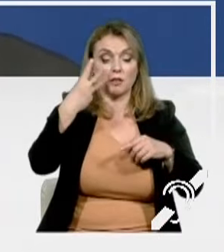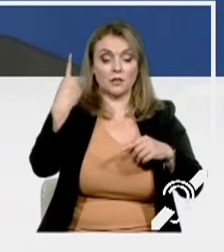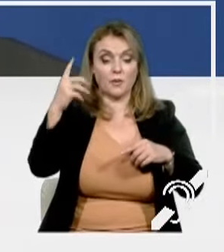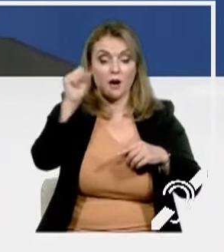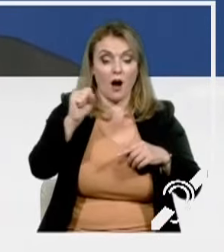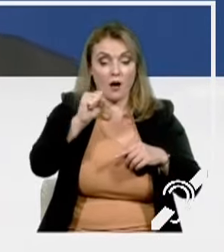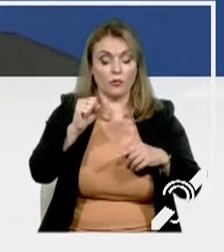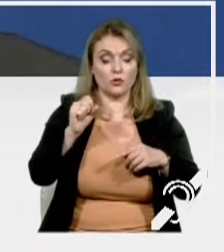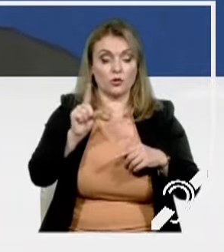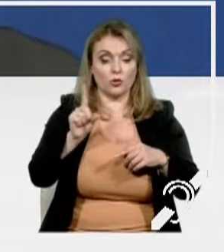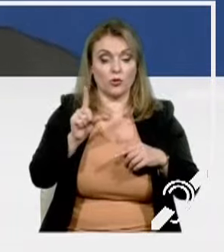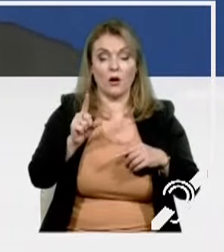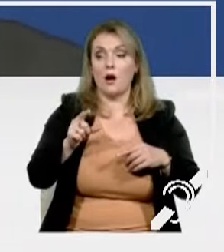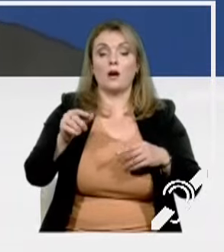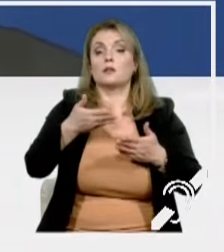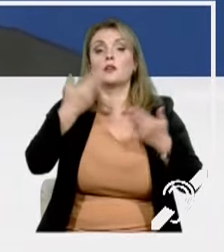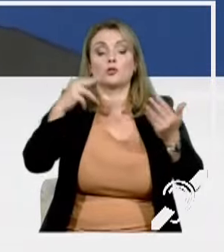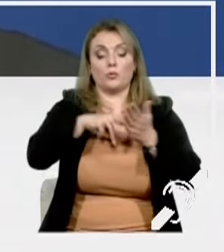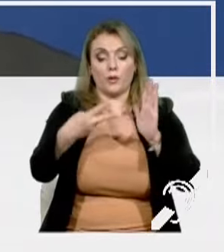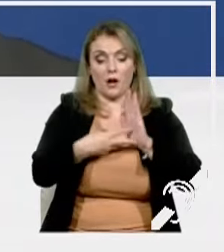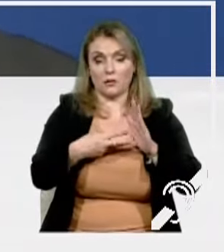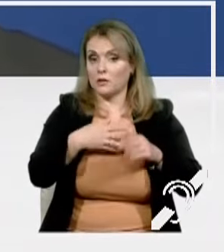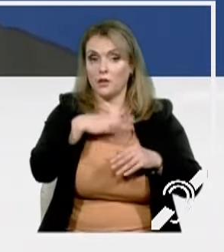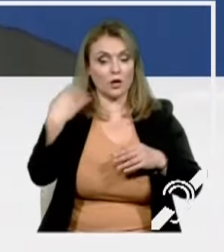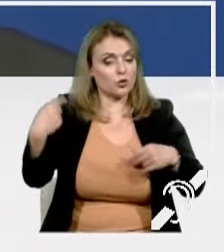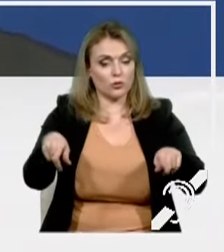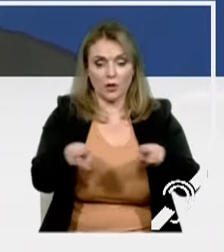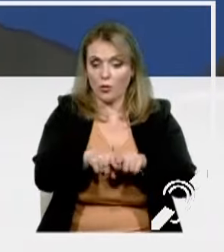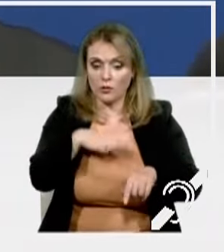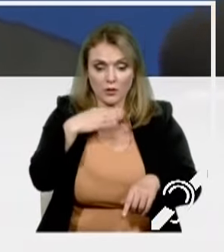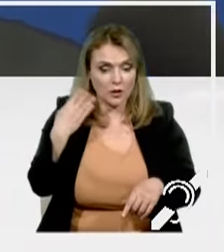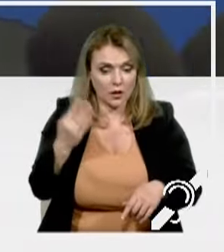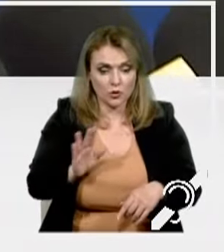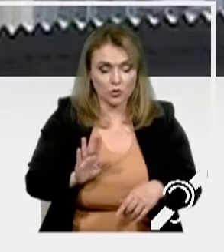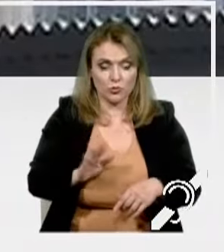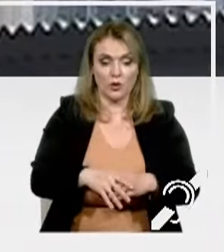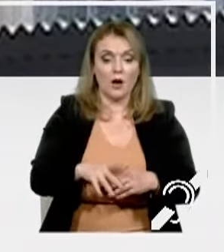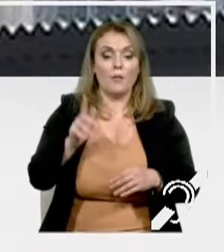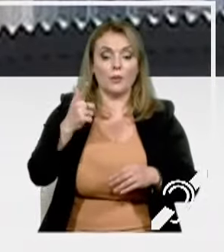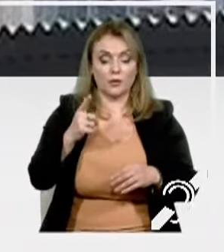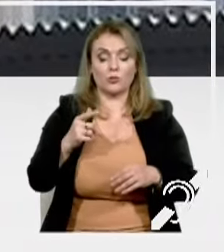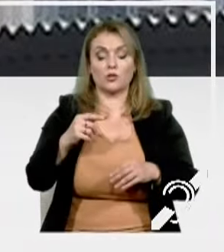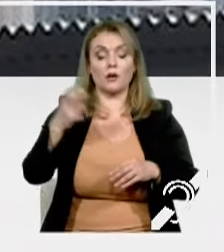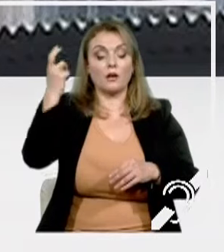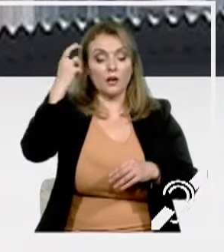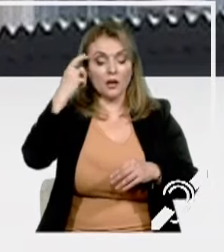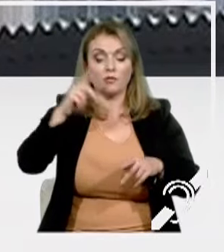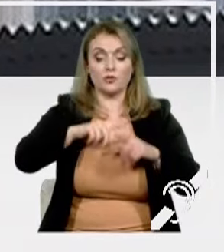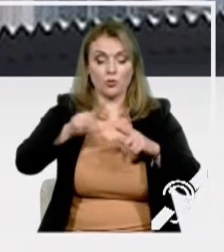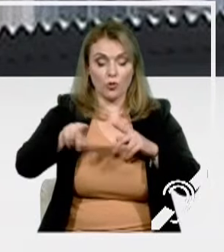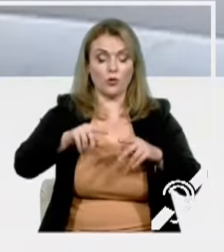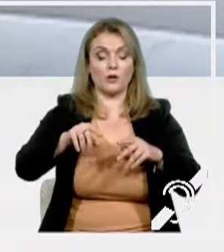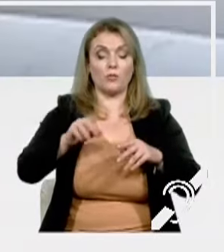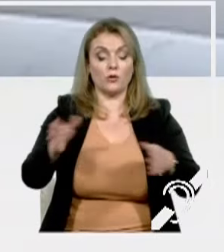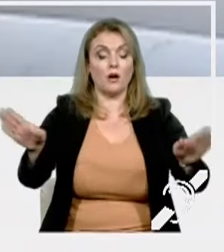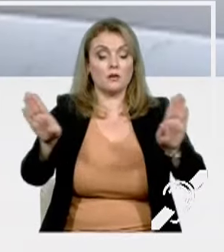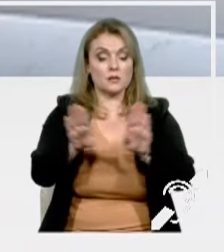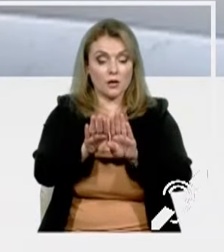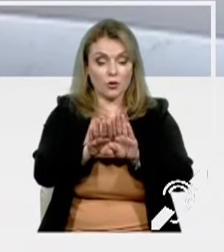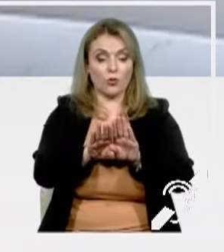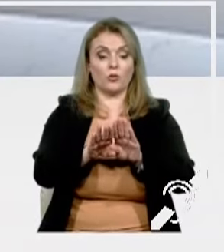ruta alternativă nu există și ruta și contractul nu este prelungit. Deocamdată nu este o claritate din partea